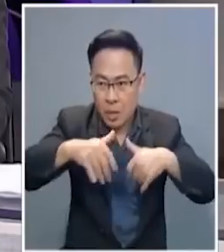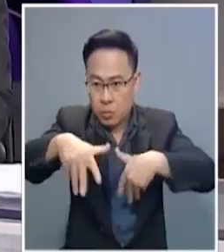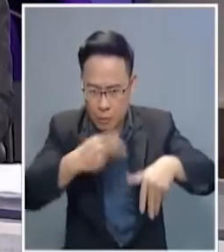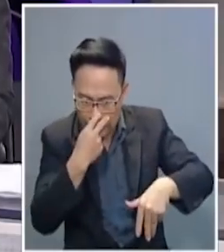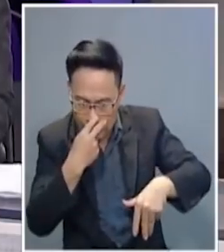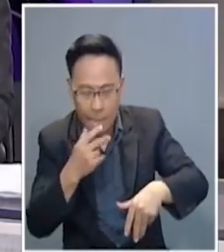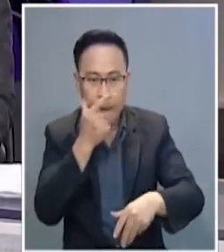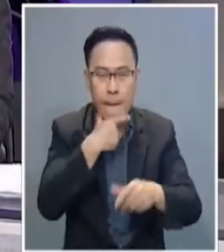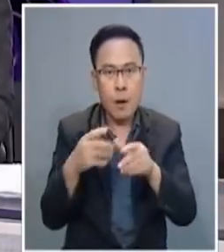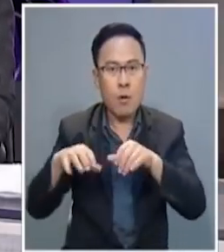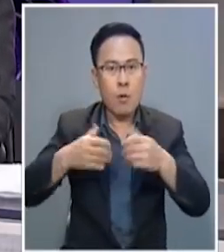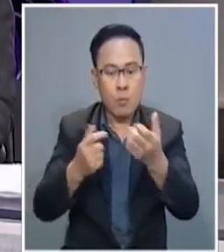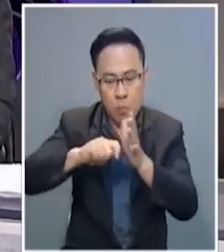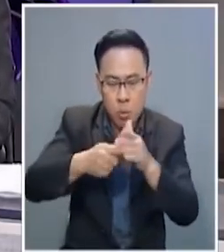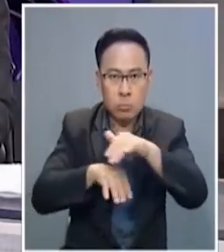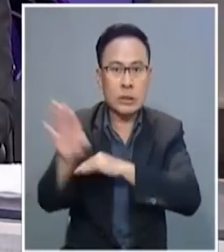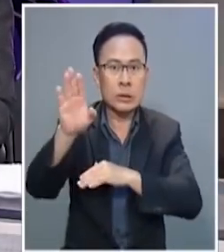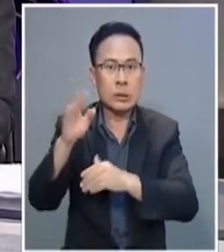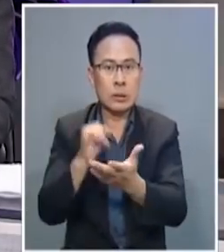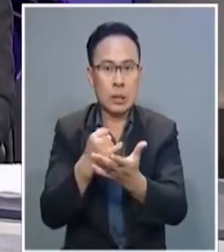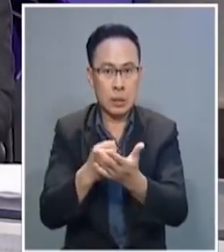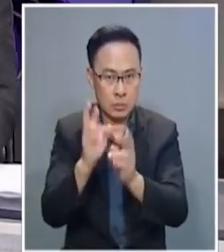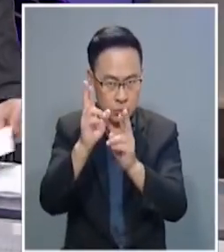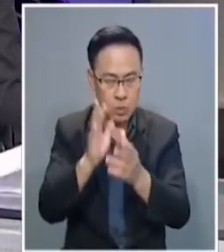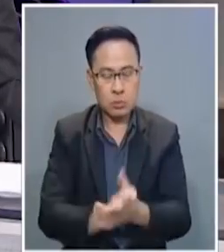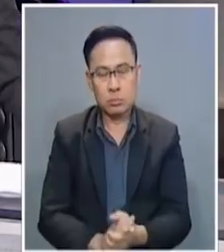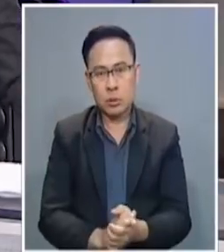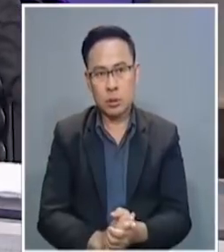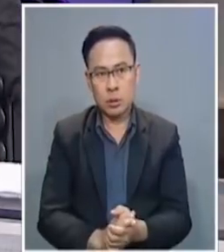ใครนะบางทีใช้เวลาจังหวะสั้นๆเนี่ยขึ้นไปแล้วขโมยรถได้เลย ครับแป๊บเดียวนะก็ไม่ควรนะครับ